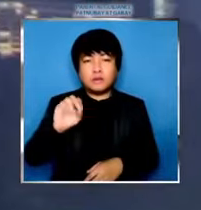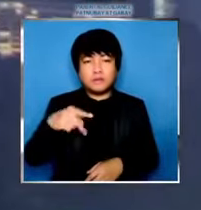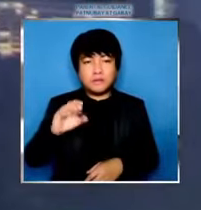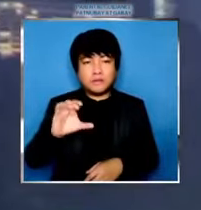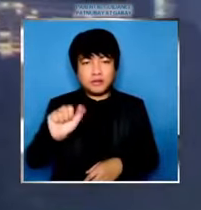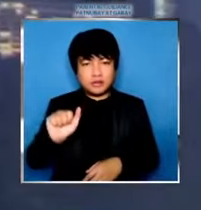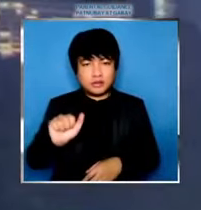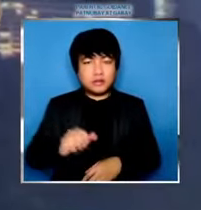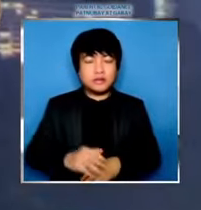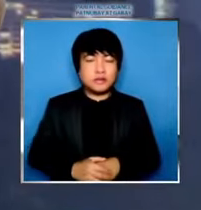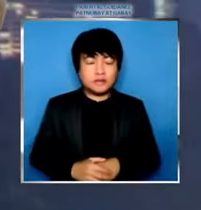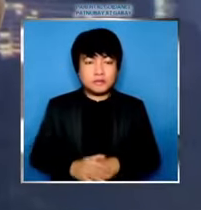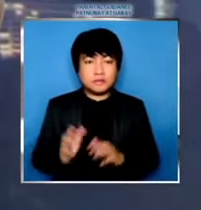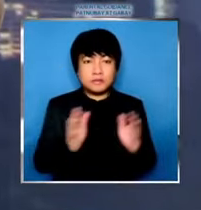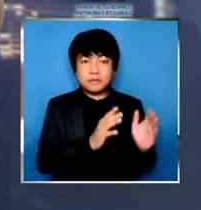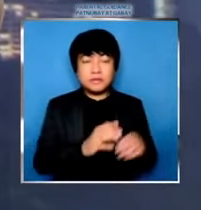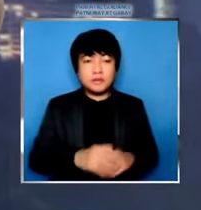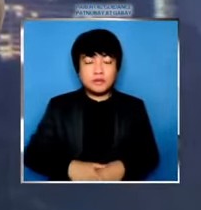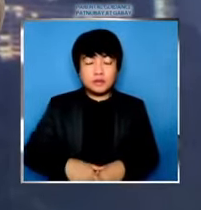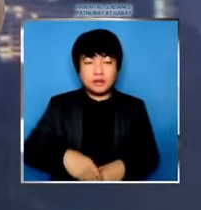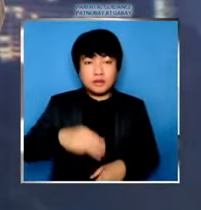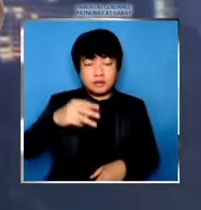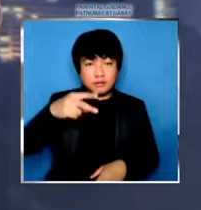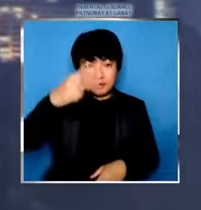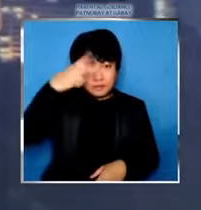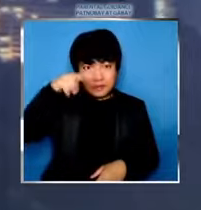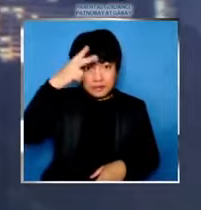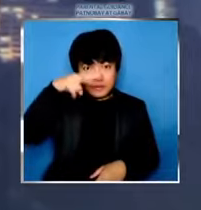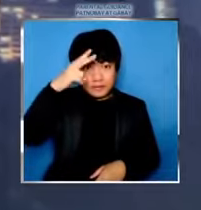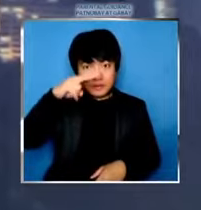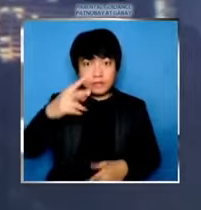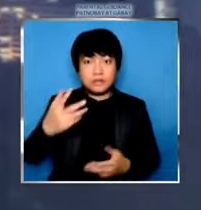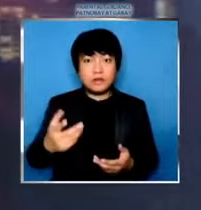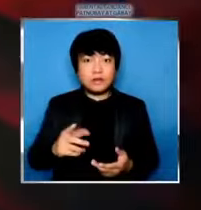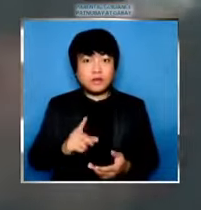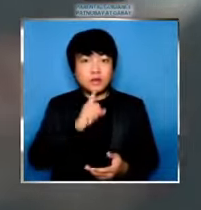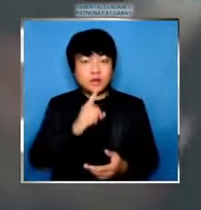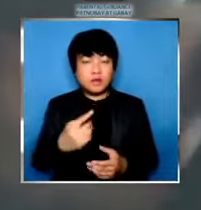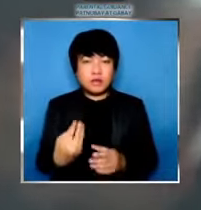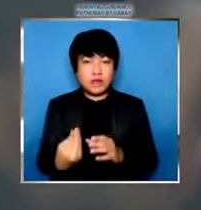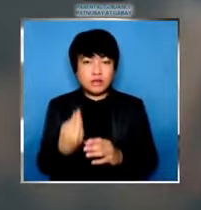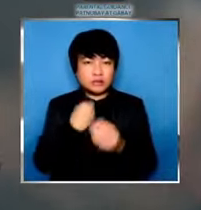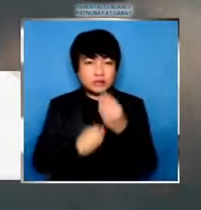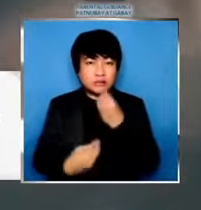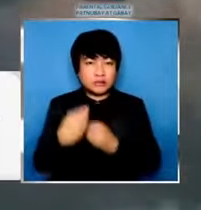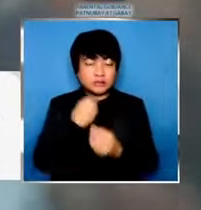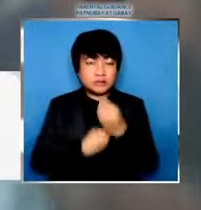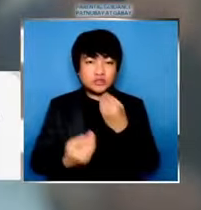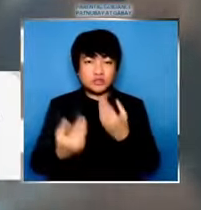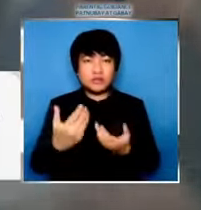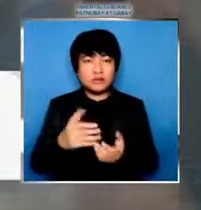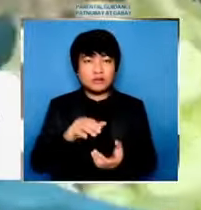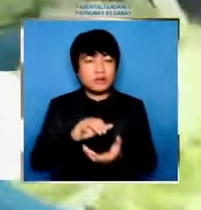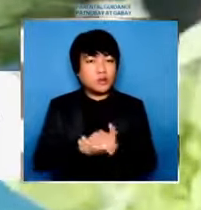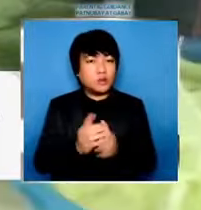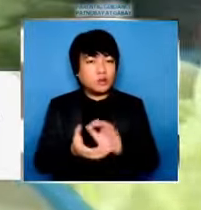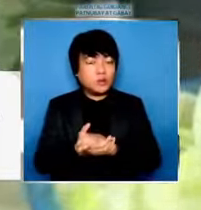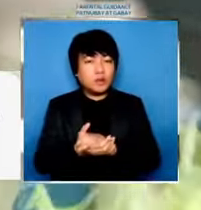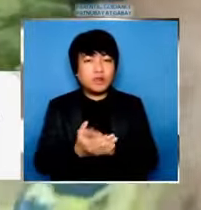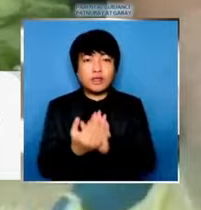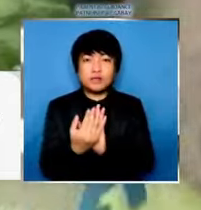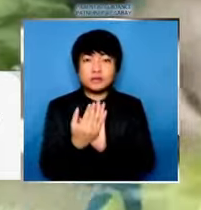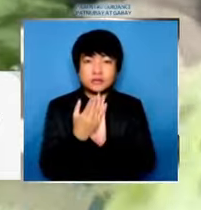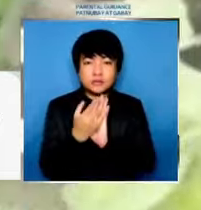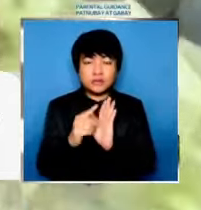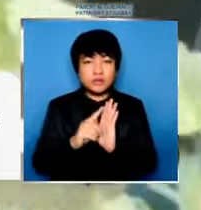Sa Mexico, bawal mabilaukan sa dambuhalang torta sandwich na yan. Target daw kasi nilang makuha ang tutulong may longest